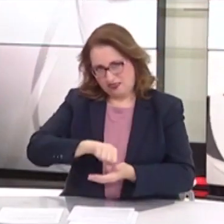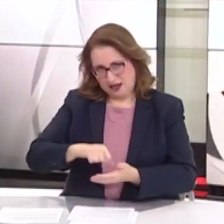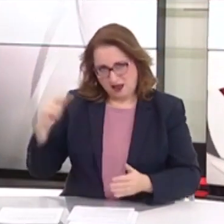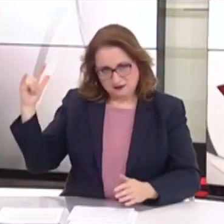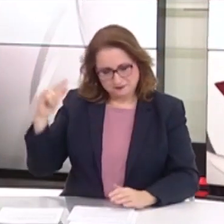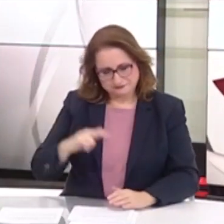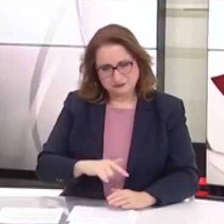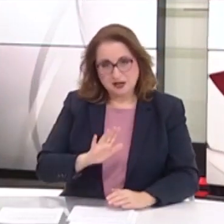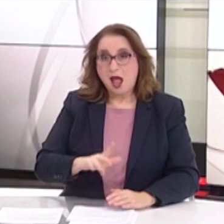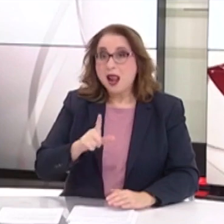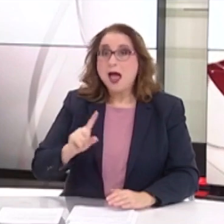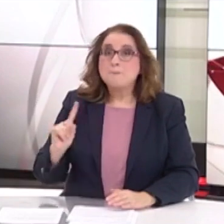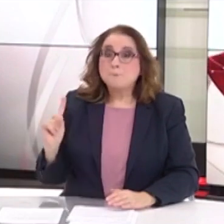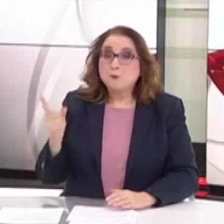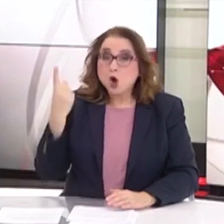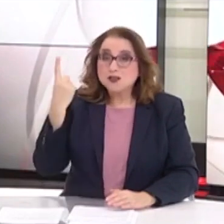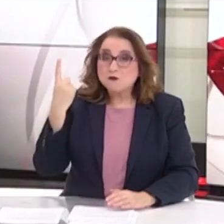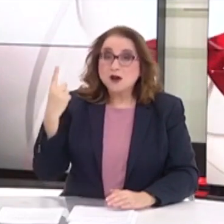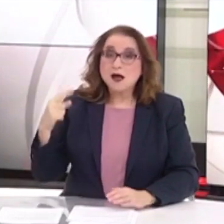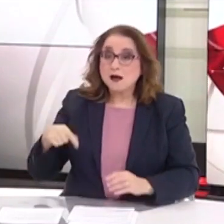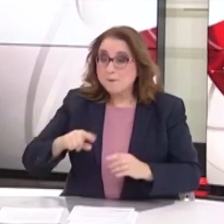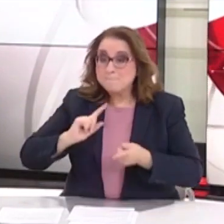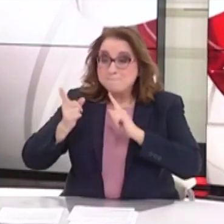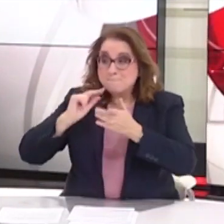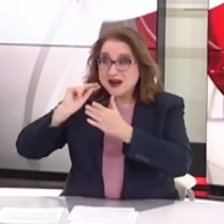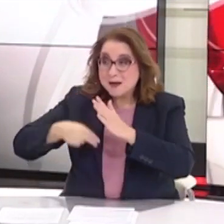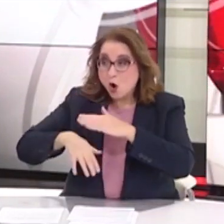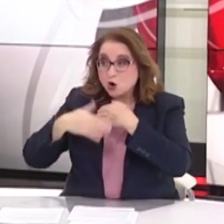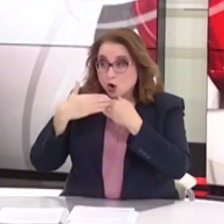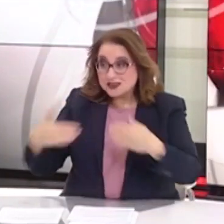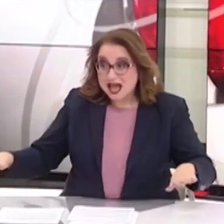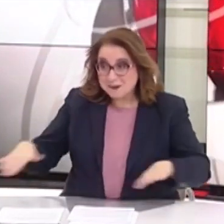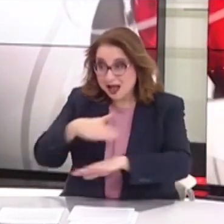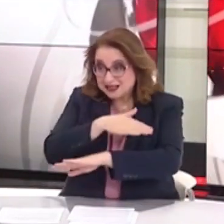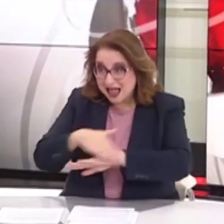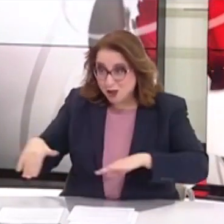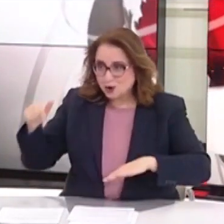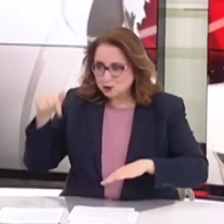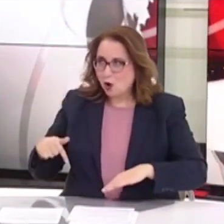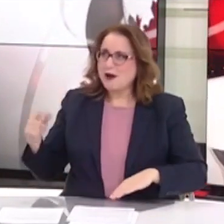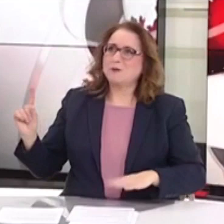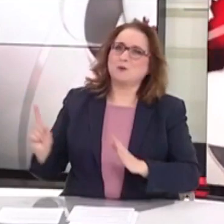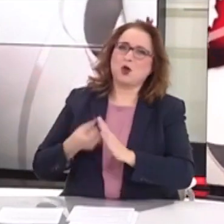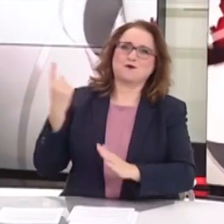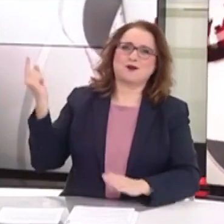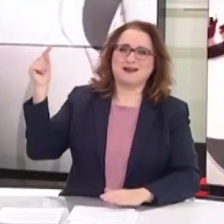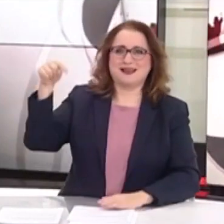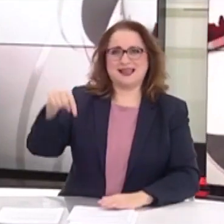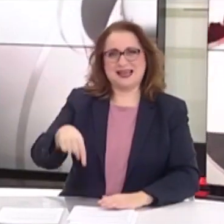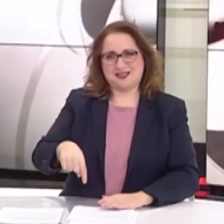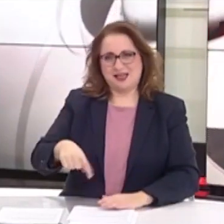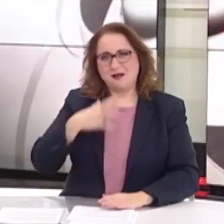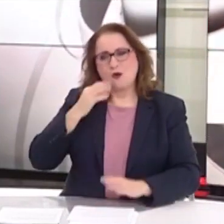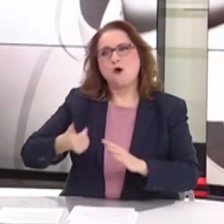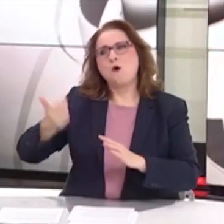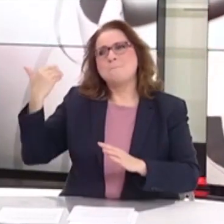πρώτη επίσκεψη όμως που πραγματοποιεί την μεταμνημόνιο, θα έλεγα, εποχή, διότι στις άλλες δύο επίσκεψεις που είχε κάνει ήταν δύσκολες